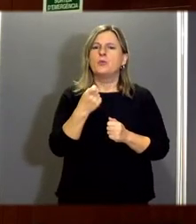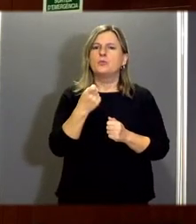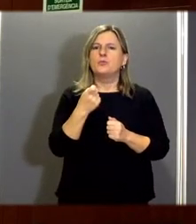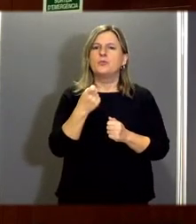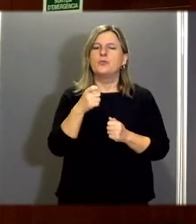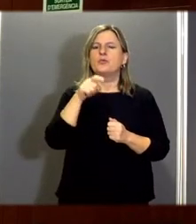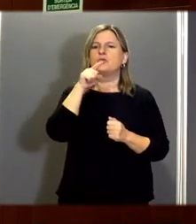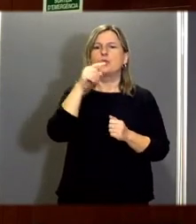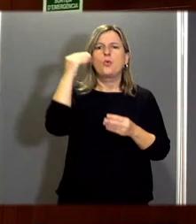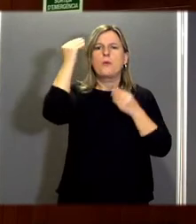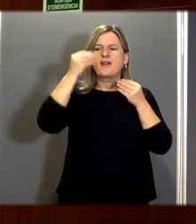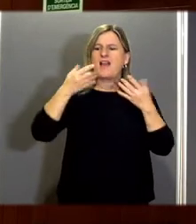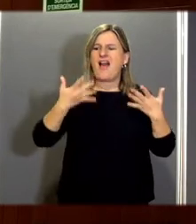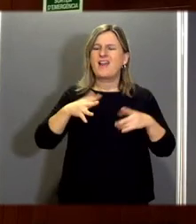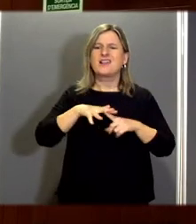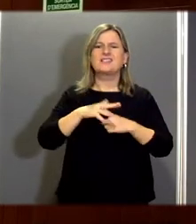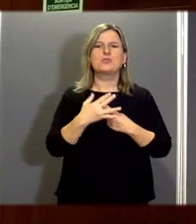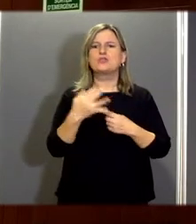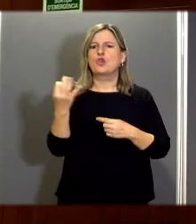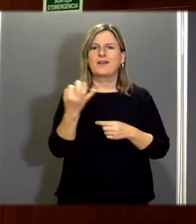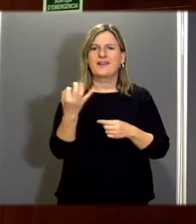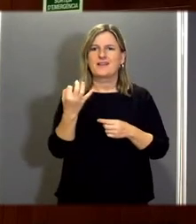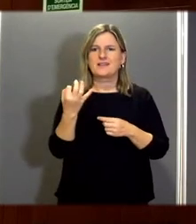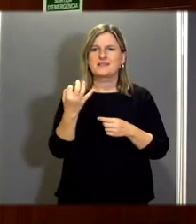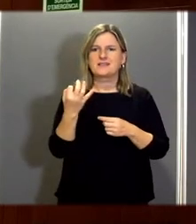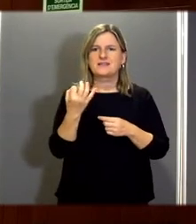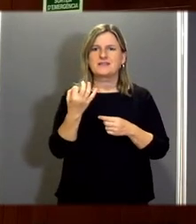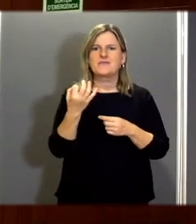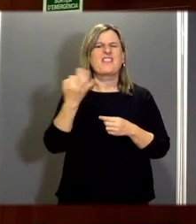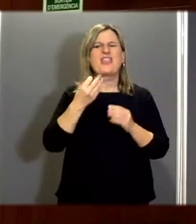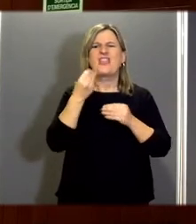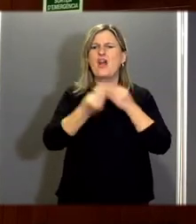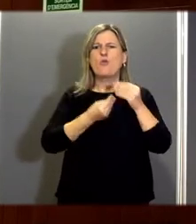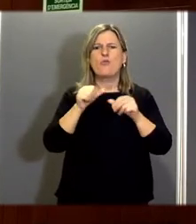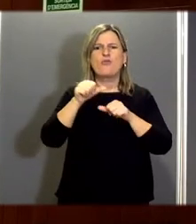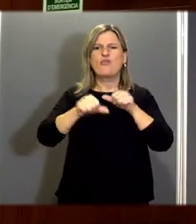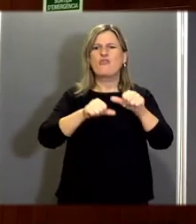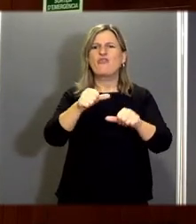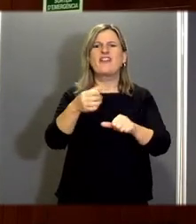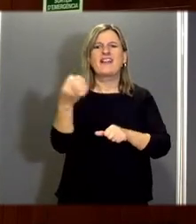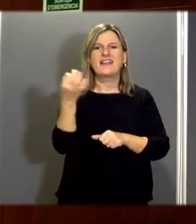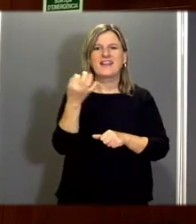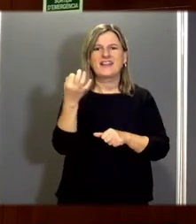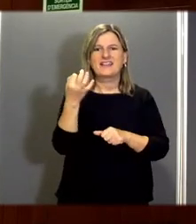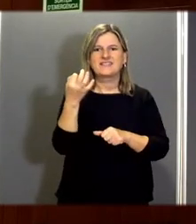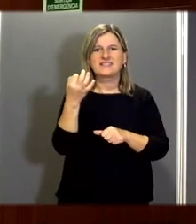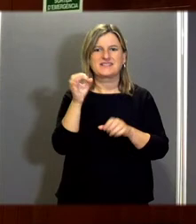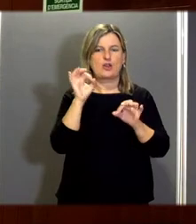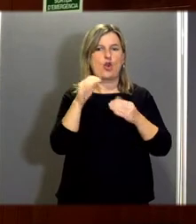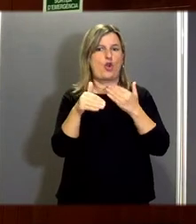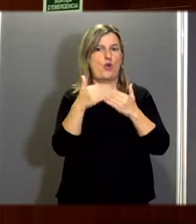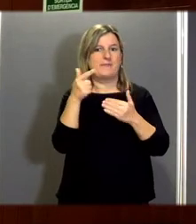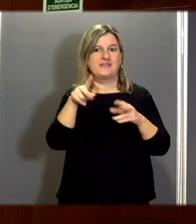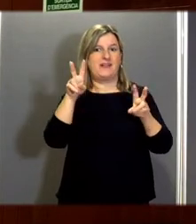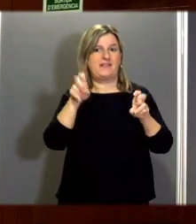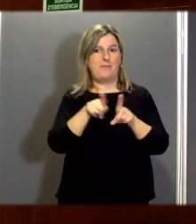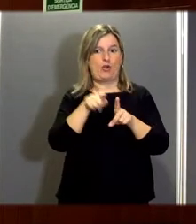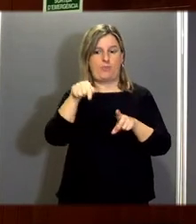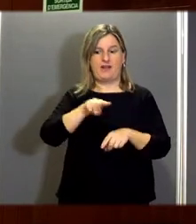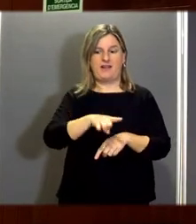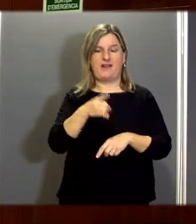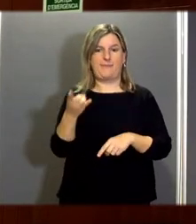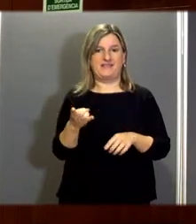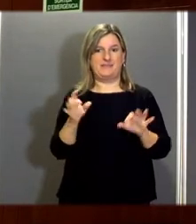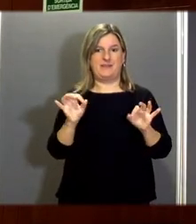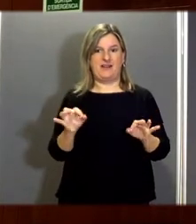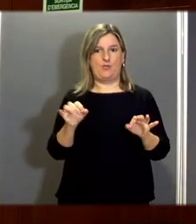En quin moment creus que ens trobem ara i què és el que hauríem de fer més urgentment, començant per aquesta cosa que estem fent aquest cap de